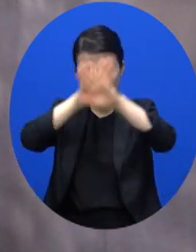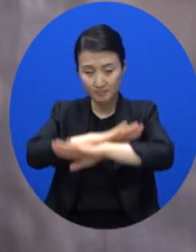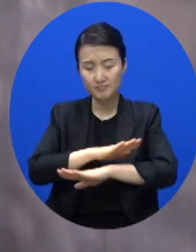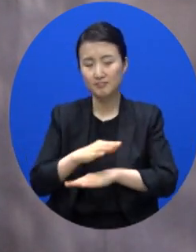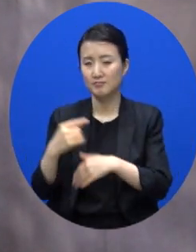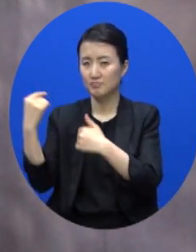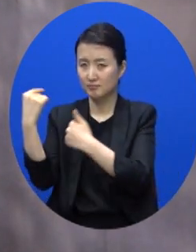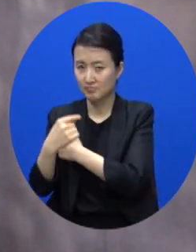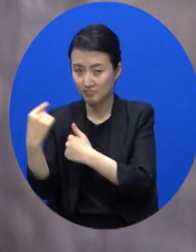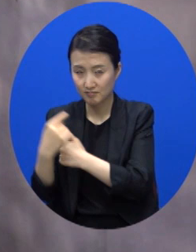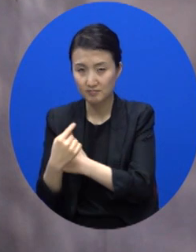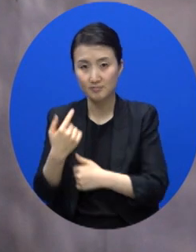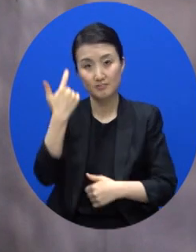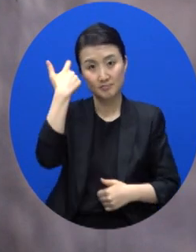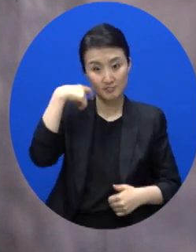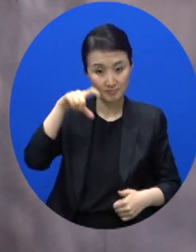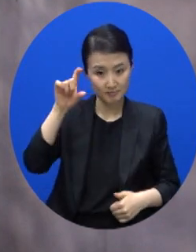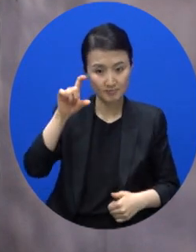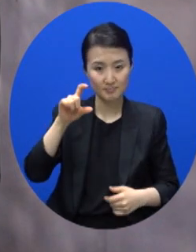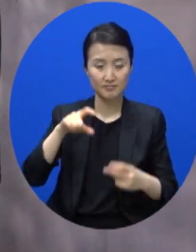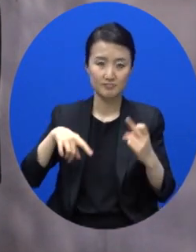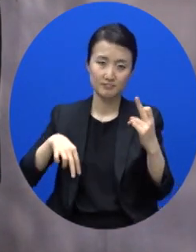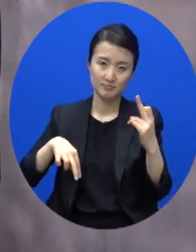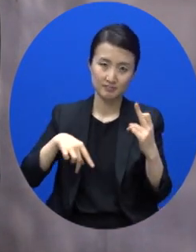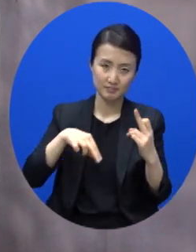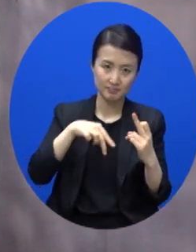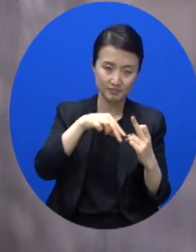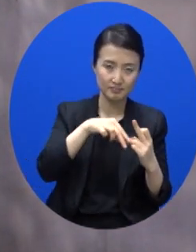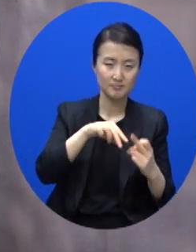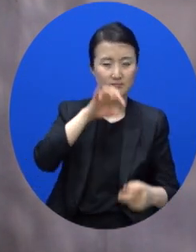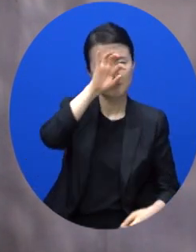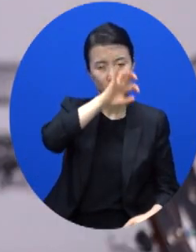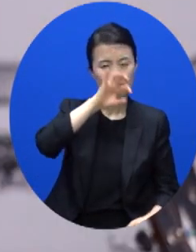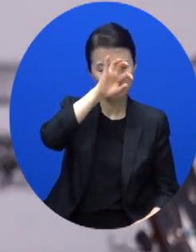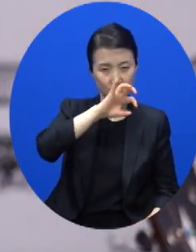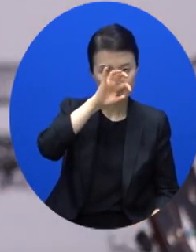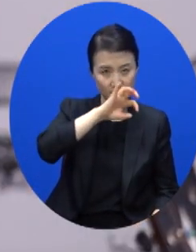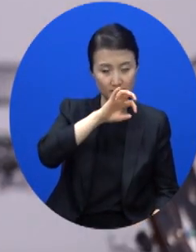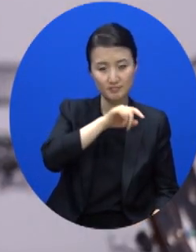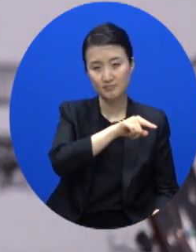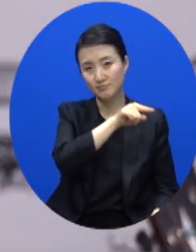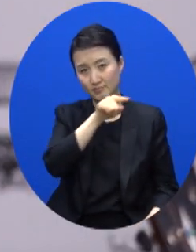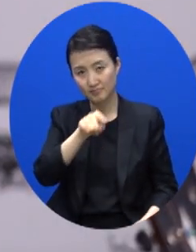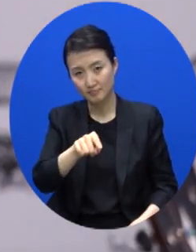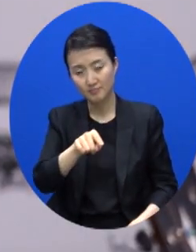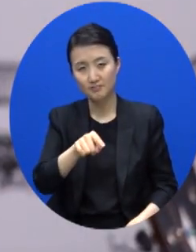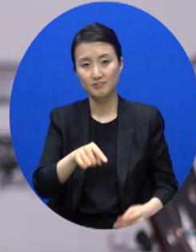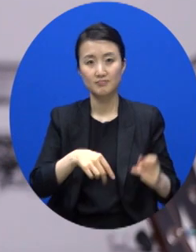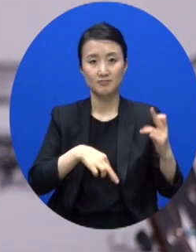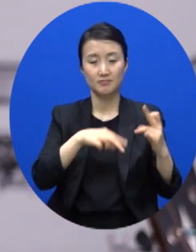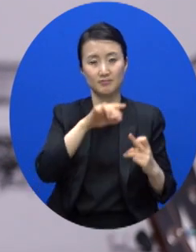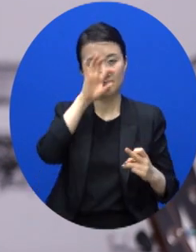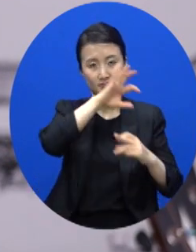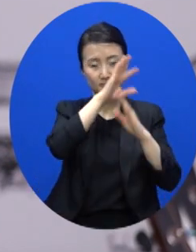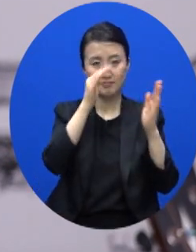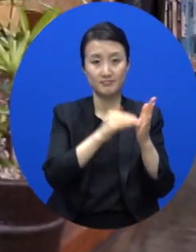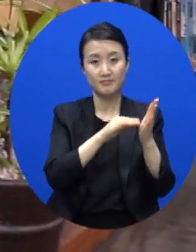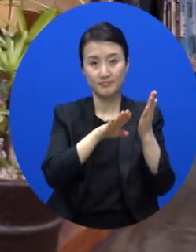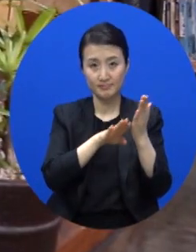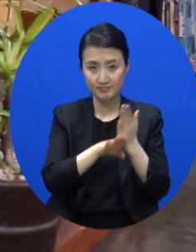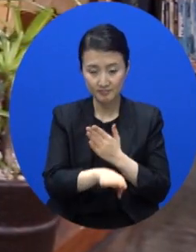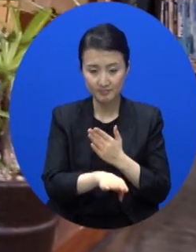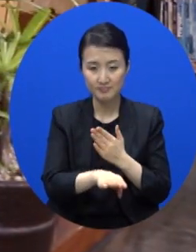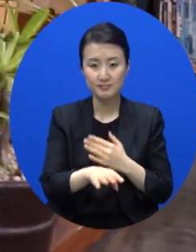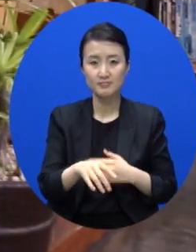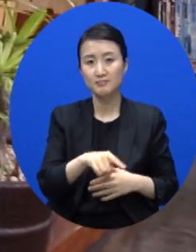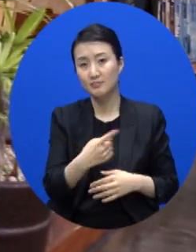또 아침에 산에 나가서 연습을 하고 또 산에 나가서 들어와서